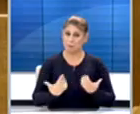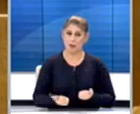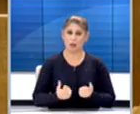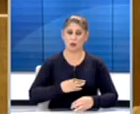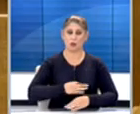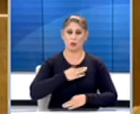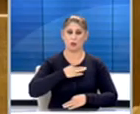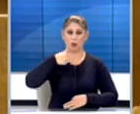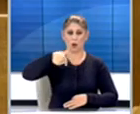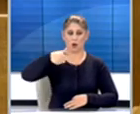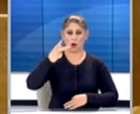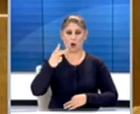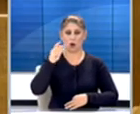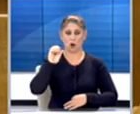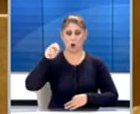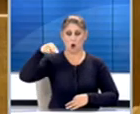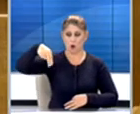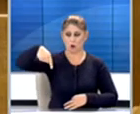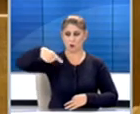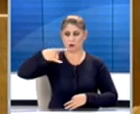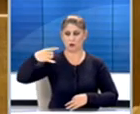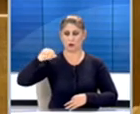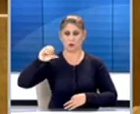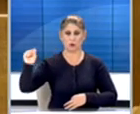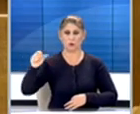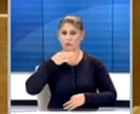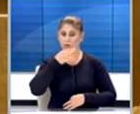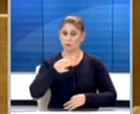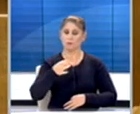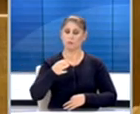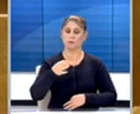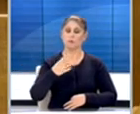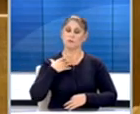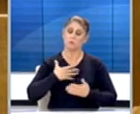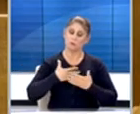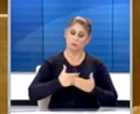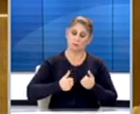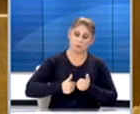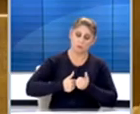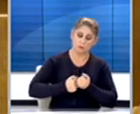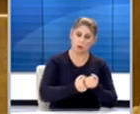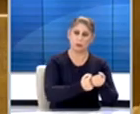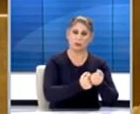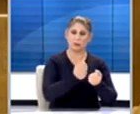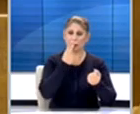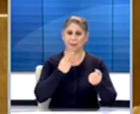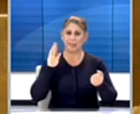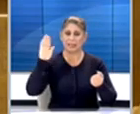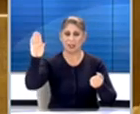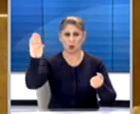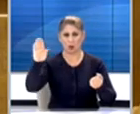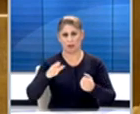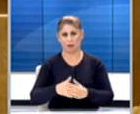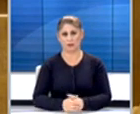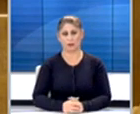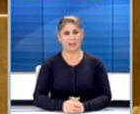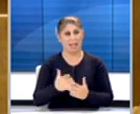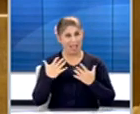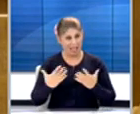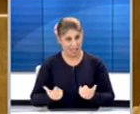κύριος Γκόντζος, ο οποίος είναι δεδηλωμένος υποστηρικτής της δικτατορίας.